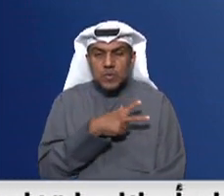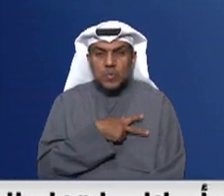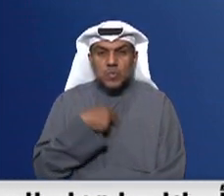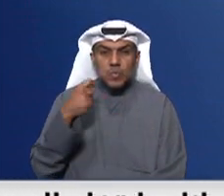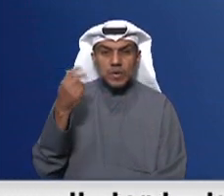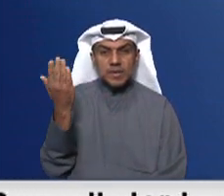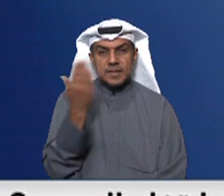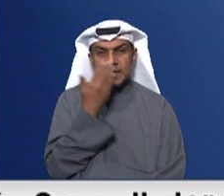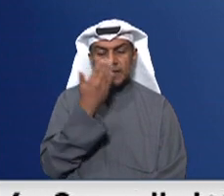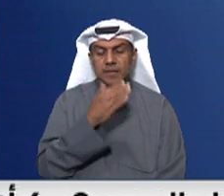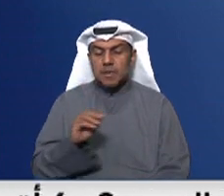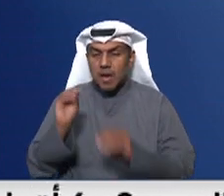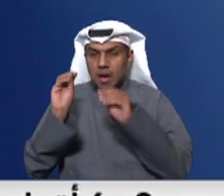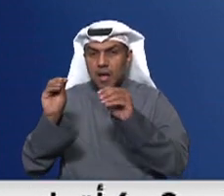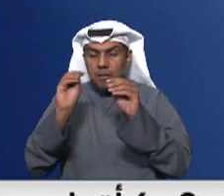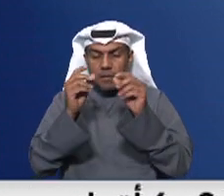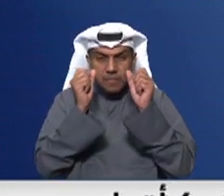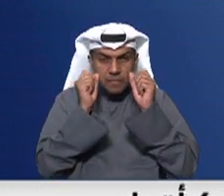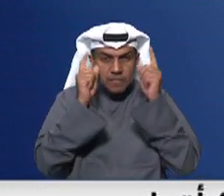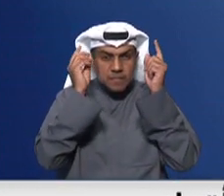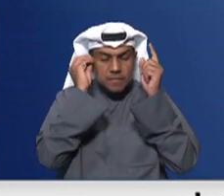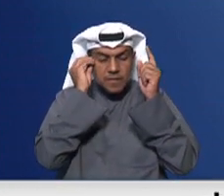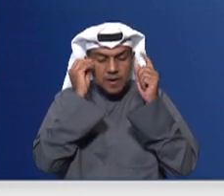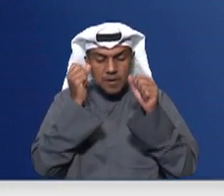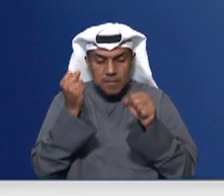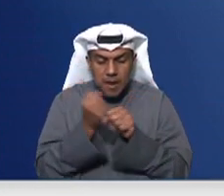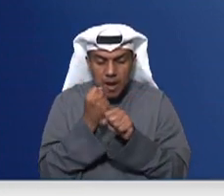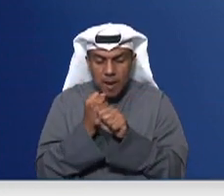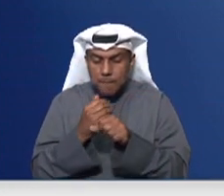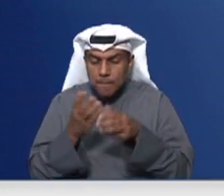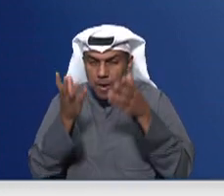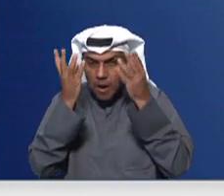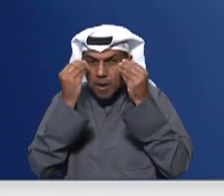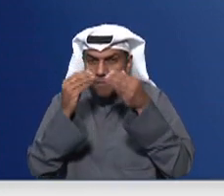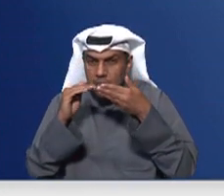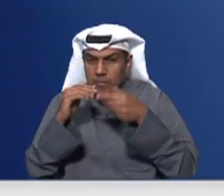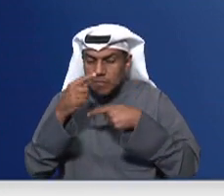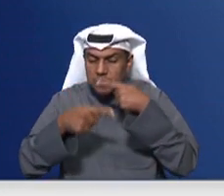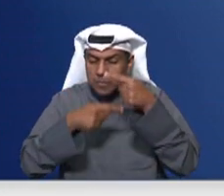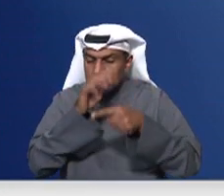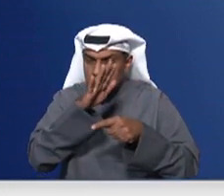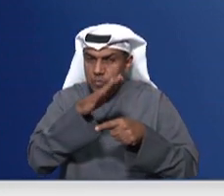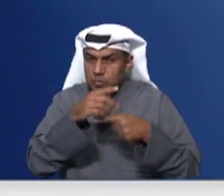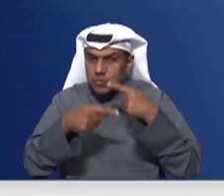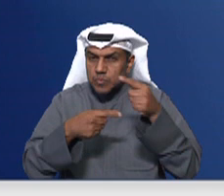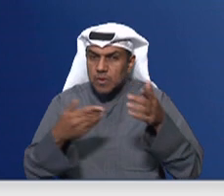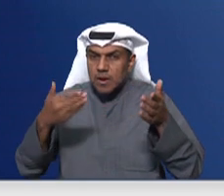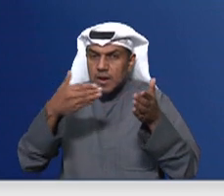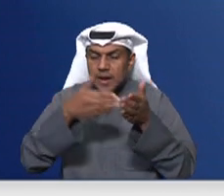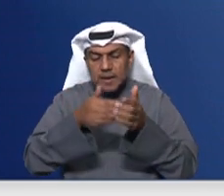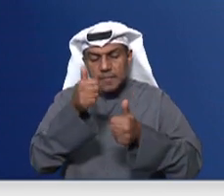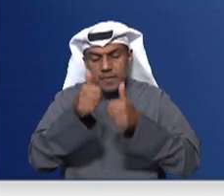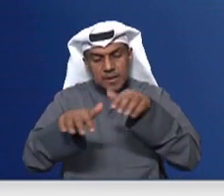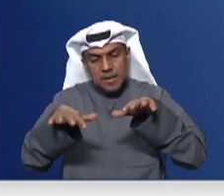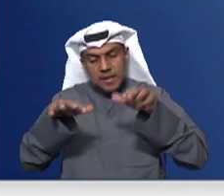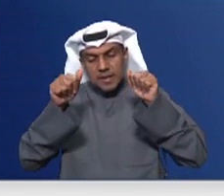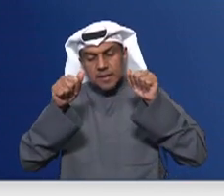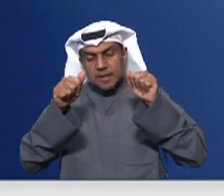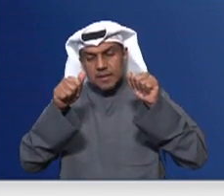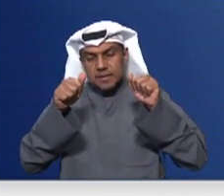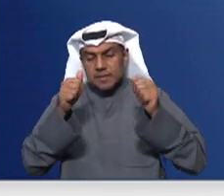التربية التوعوية تحت شعار نسعى بعلمنا، والمستمرة هذه الحملة مستمرة حتى نهاية اختبارات الفصل الدراسي